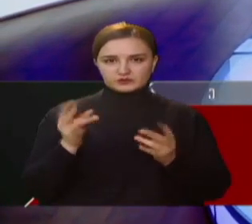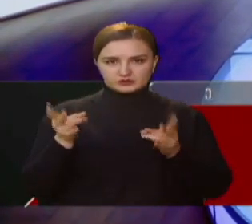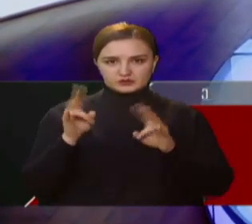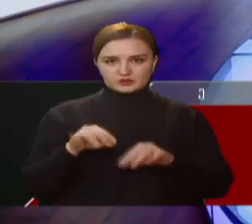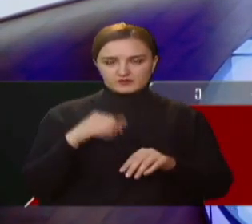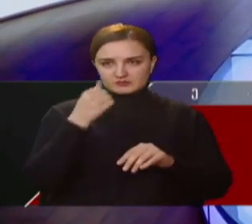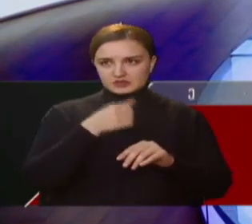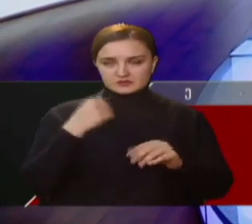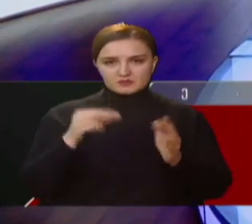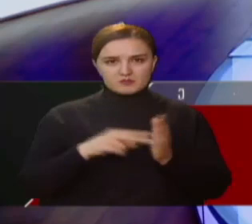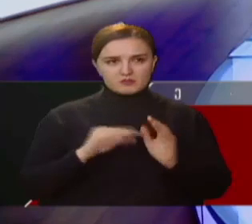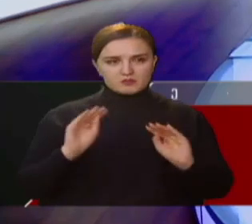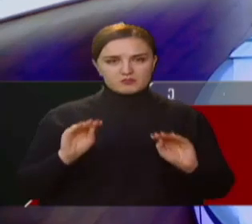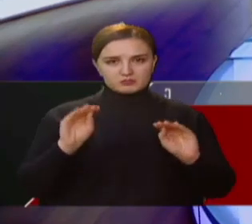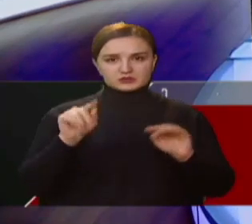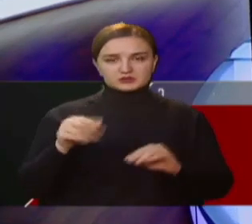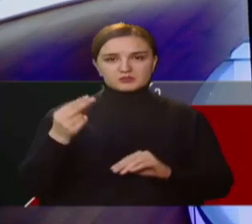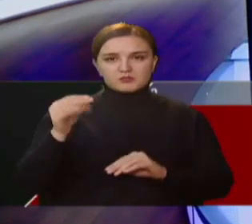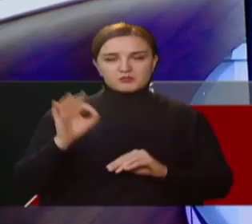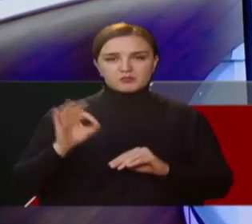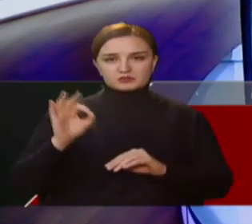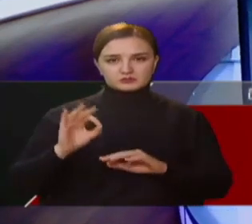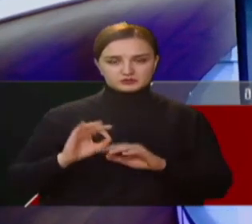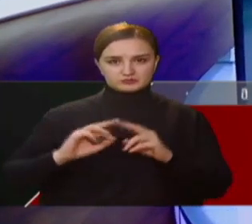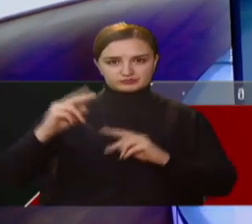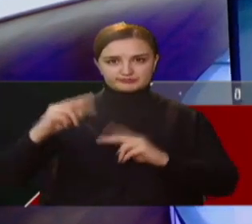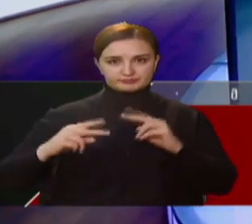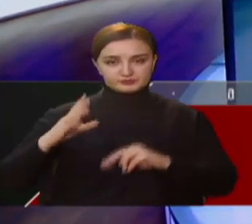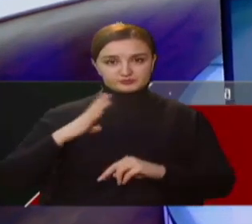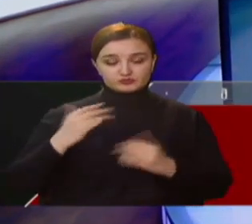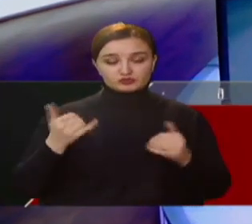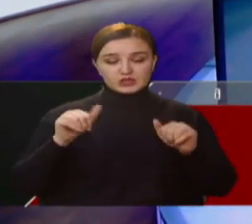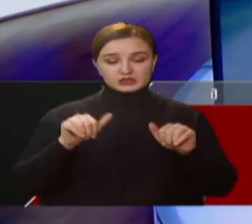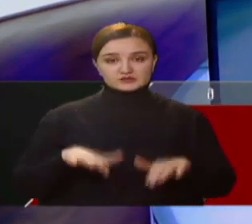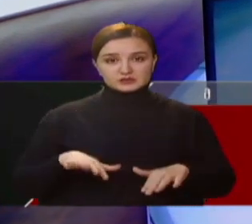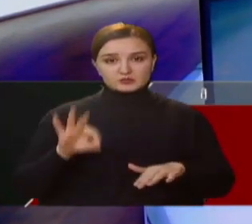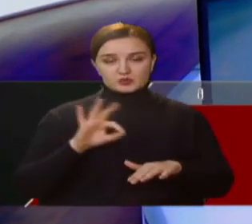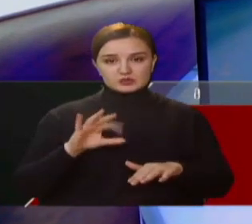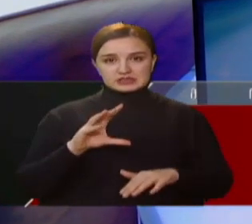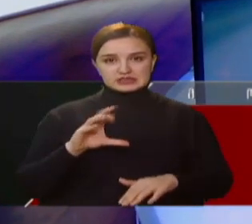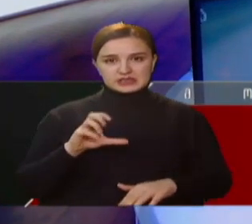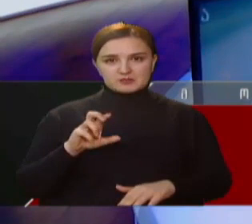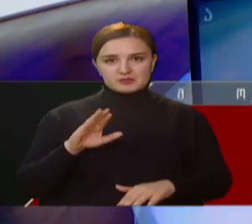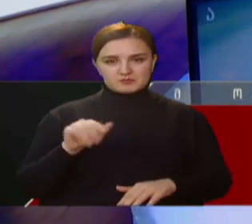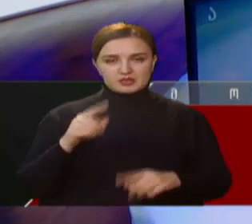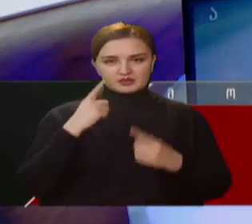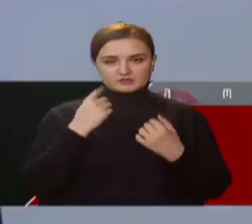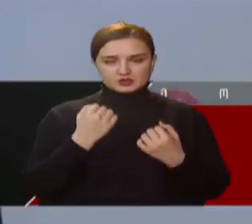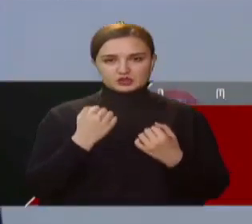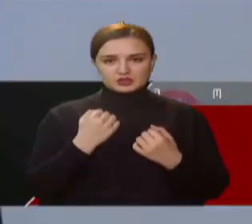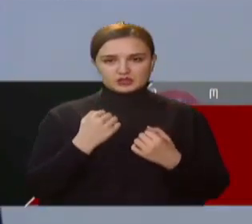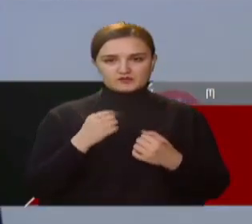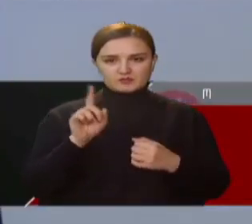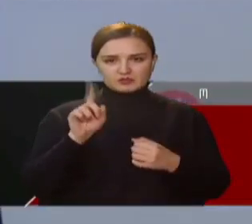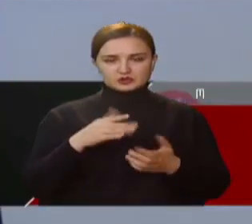ganmavlobashi magali inflatsiis gamo ganakvati randomjerme gaizarda tumtsa akhla mskavsi gadatsqvetelebiskan sebma randomime faktoris gamo tavi sheikava